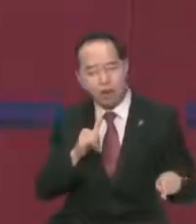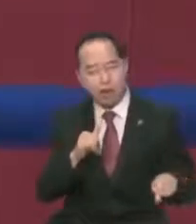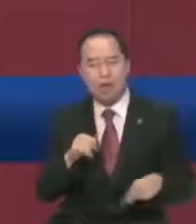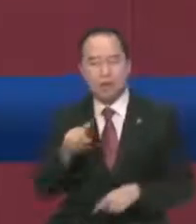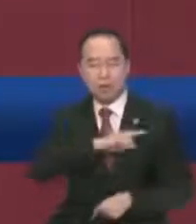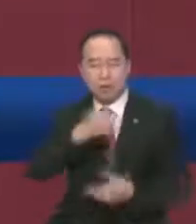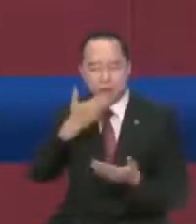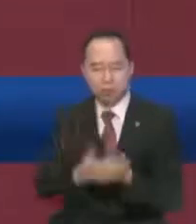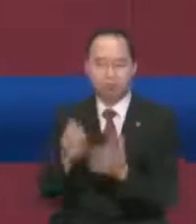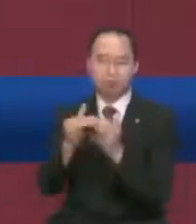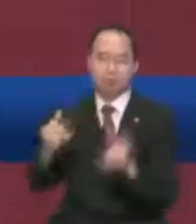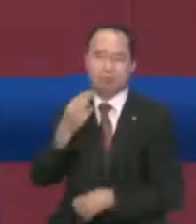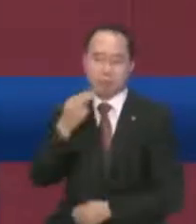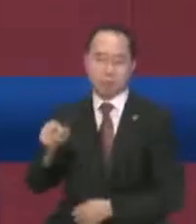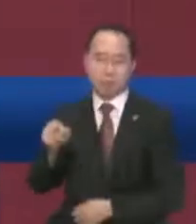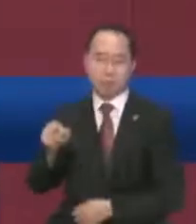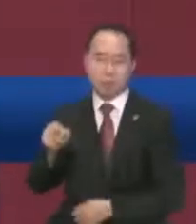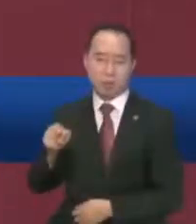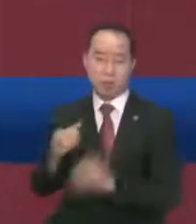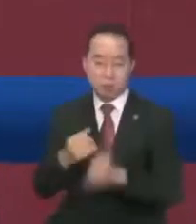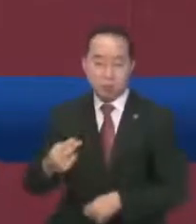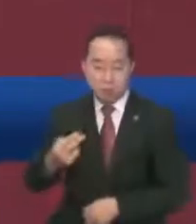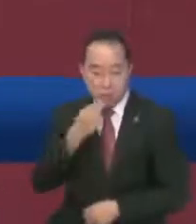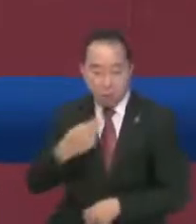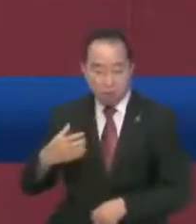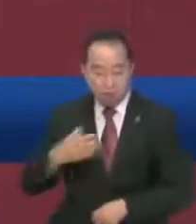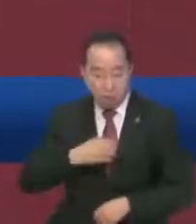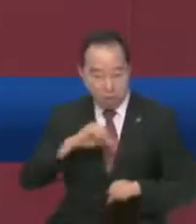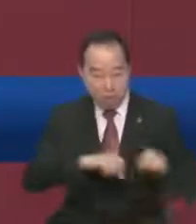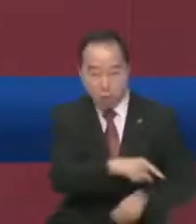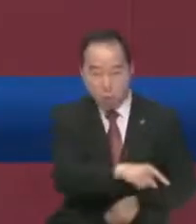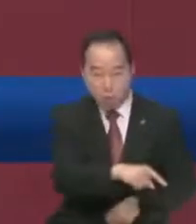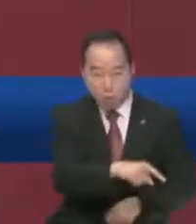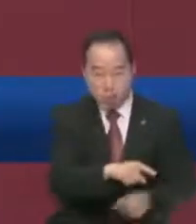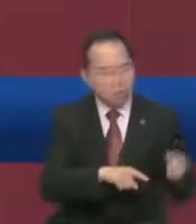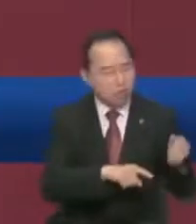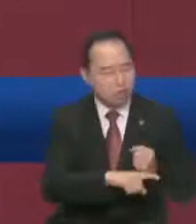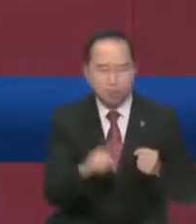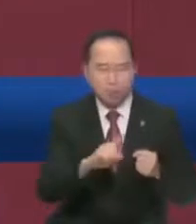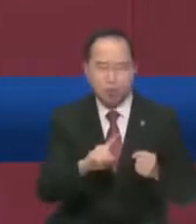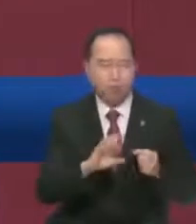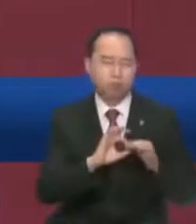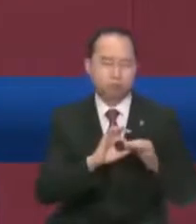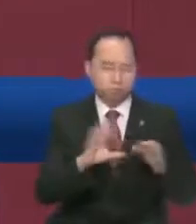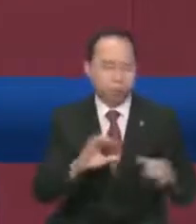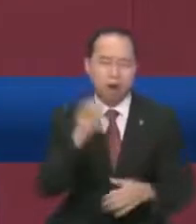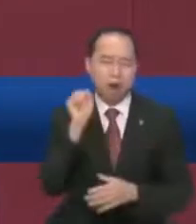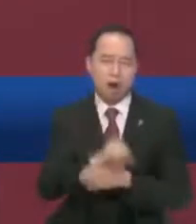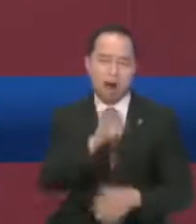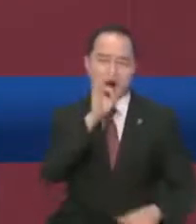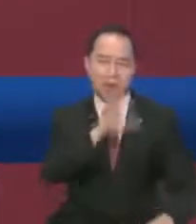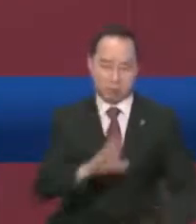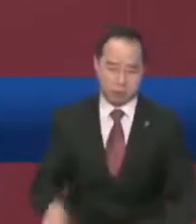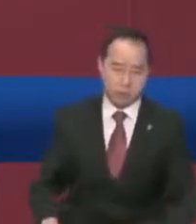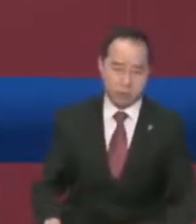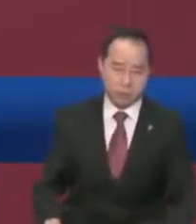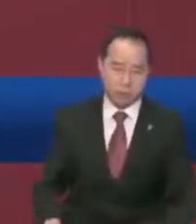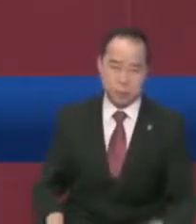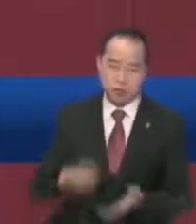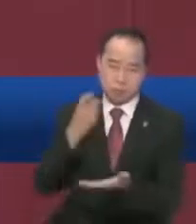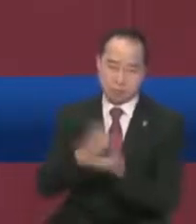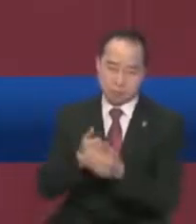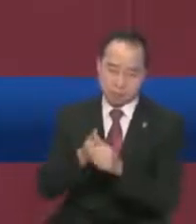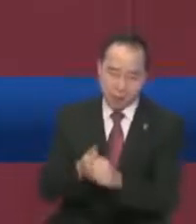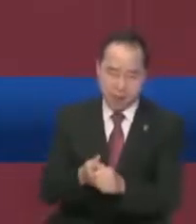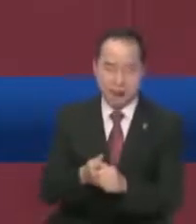국민의 생명을 위협하는 불법 행동은 이유가 무엇이든 용납될 수 없습니다. 법에 따라